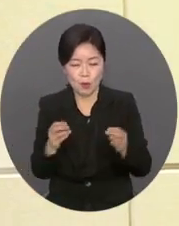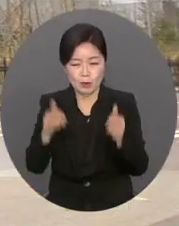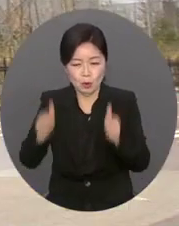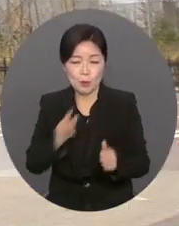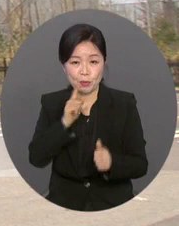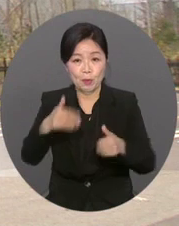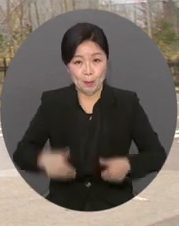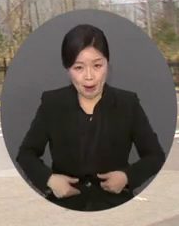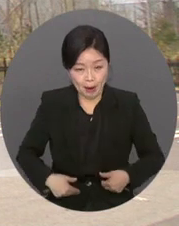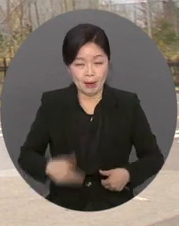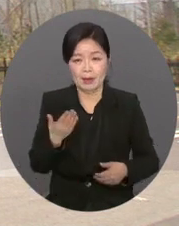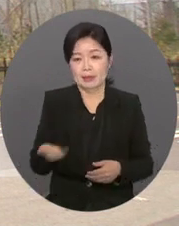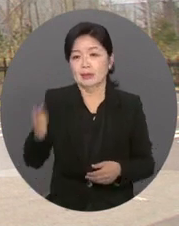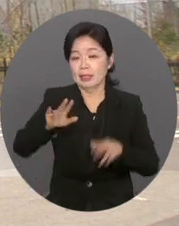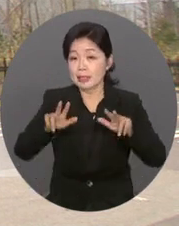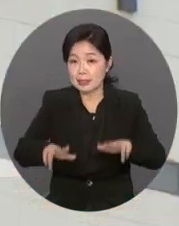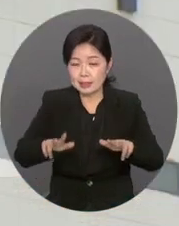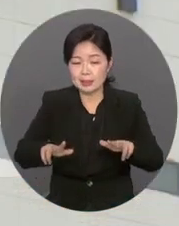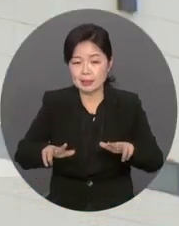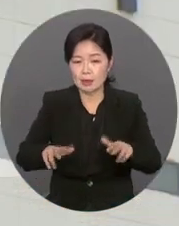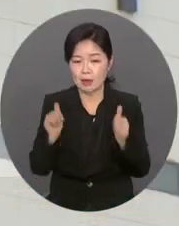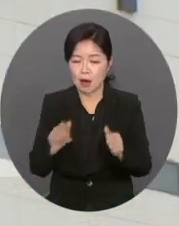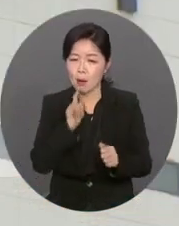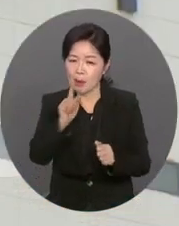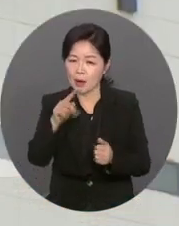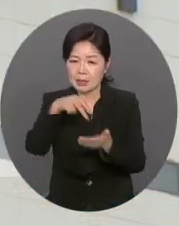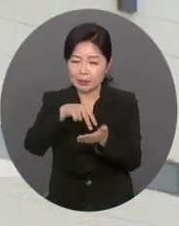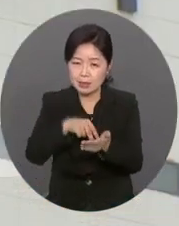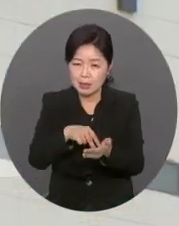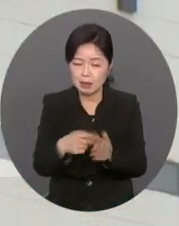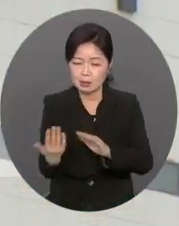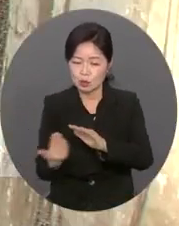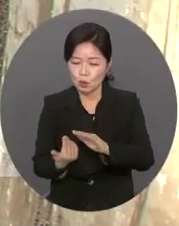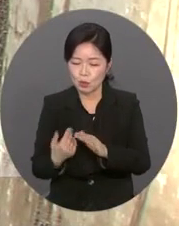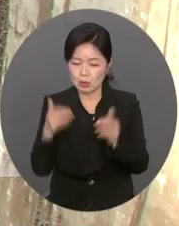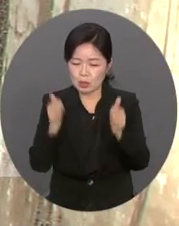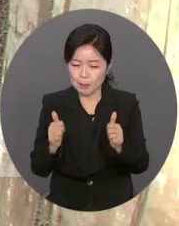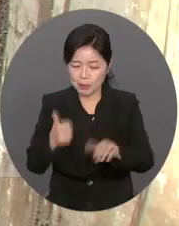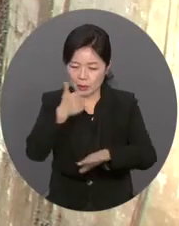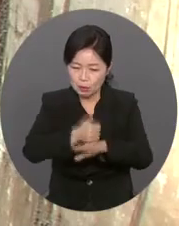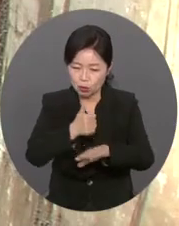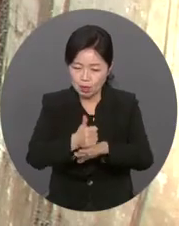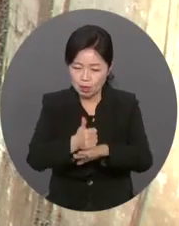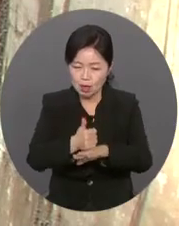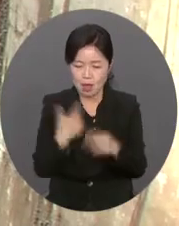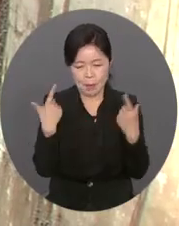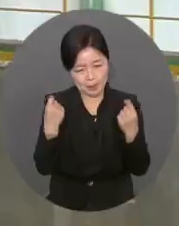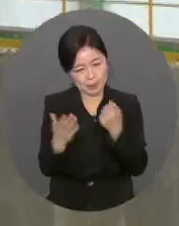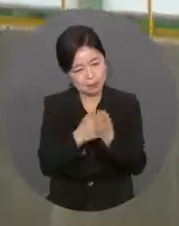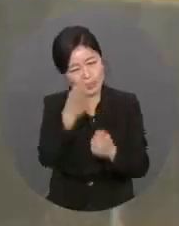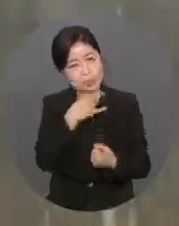올해 들어 열린 1차 변론에서 항소심 재판부 입장도 이전 재판부와 다르지 않아 시리기 없다고